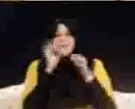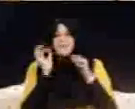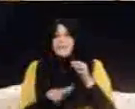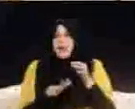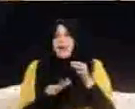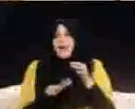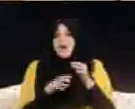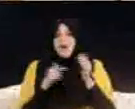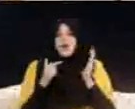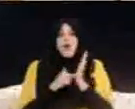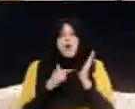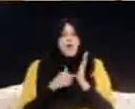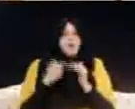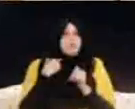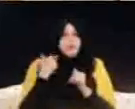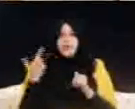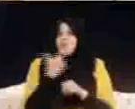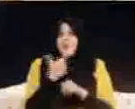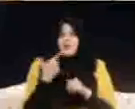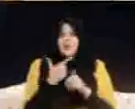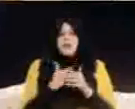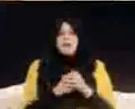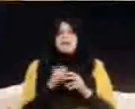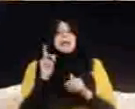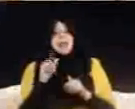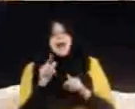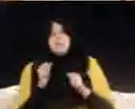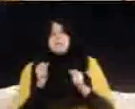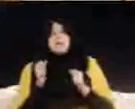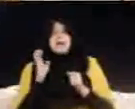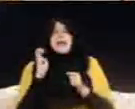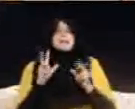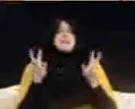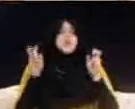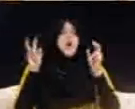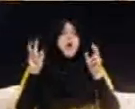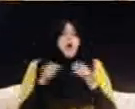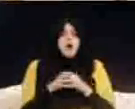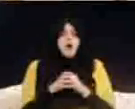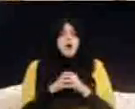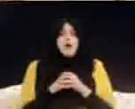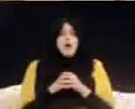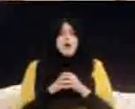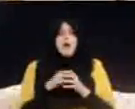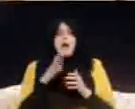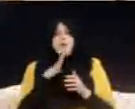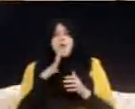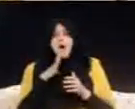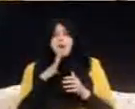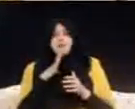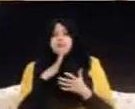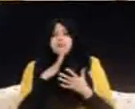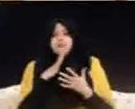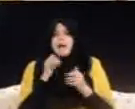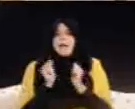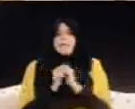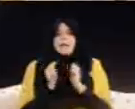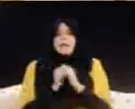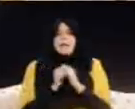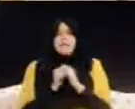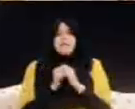ونتائج هذه المعاملة. هناك بعض الاستثناءات ما يتعلق بالتملك، هنا التملك الحكمي يعني قد